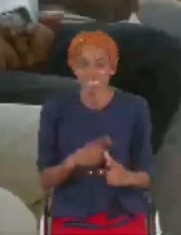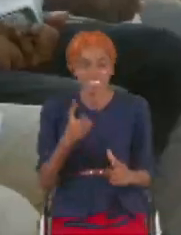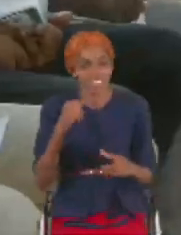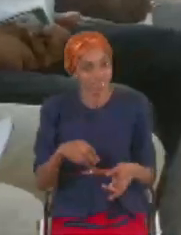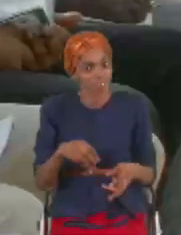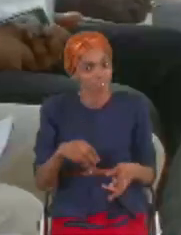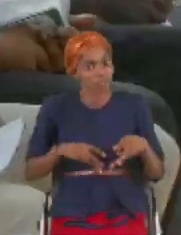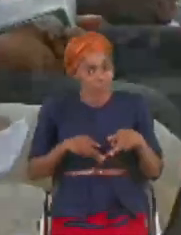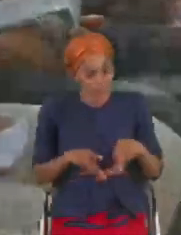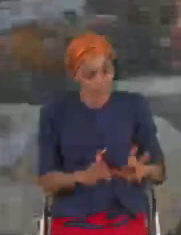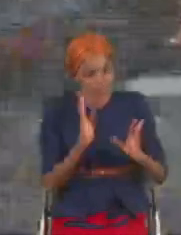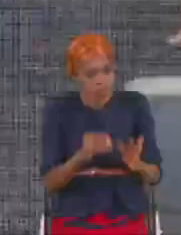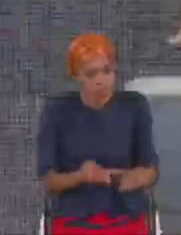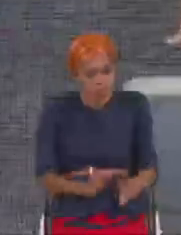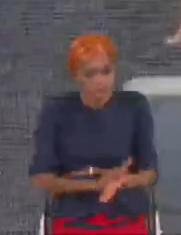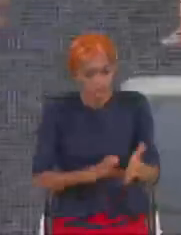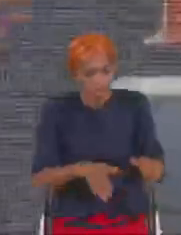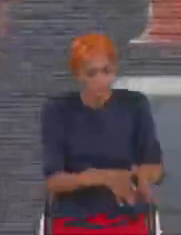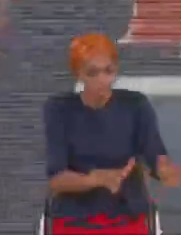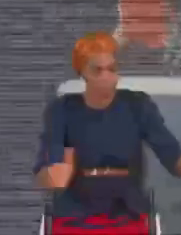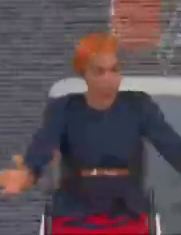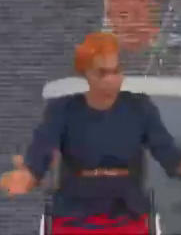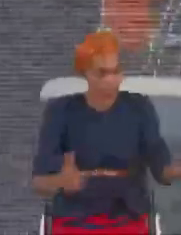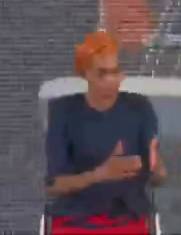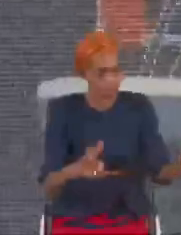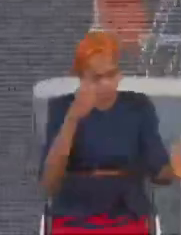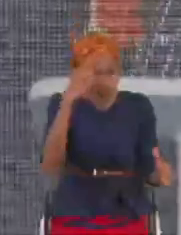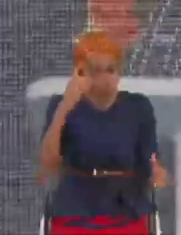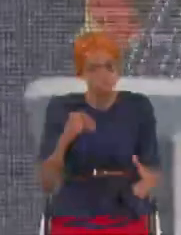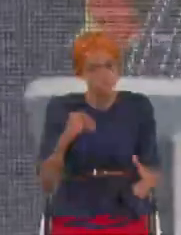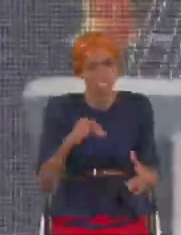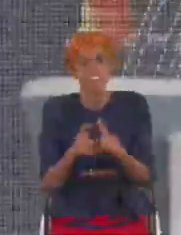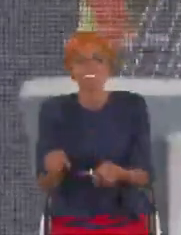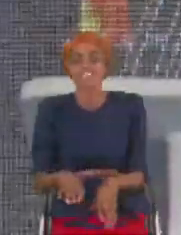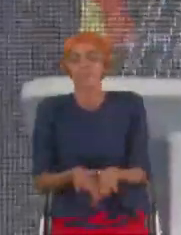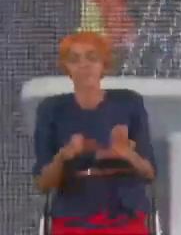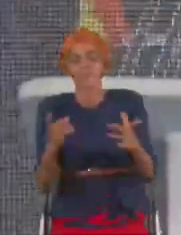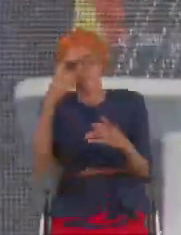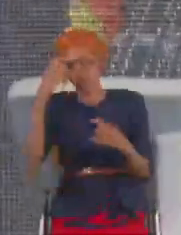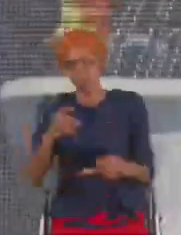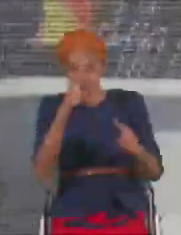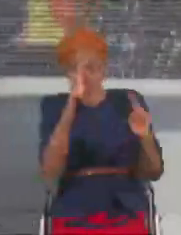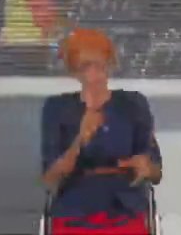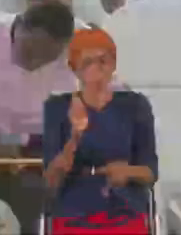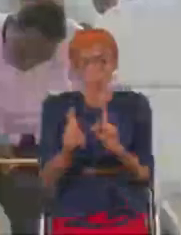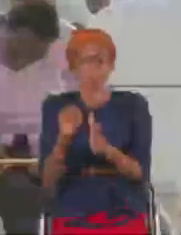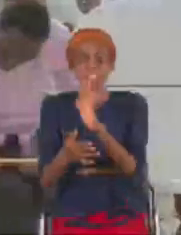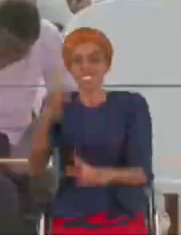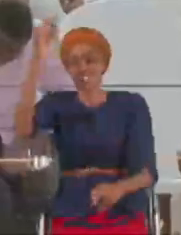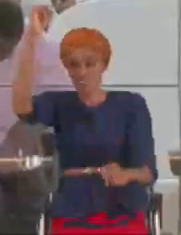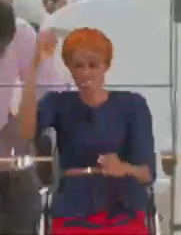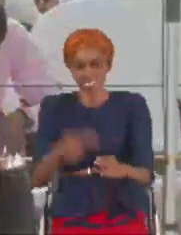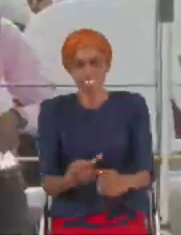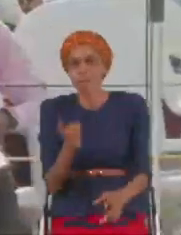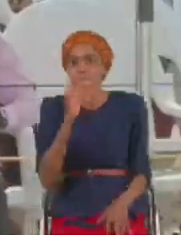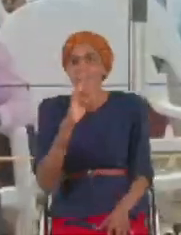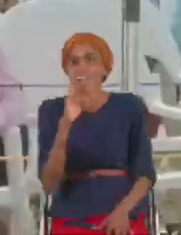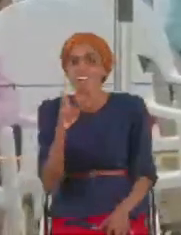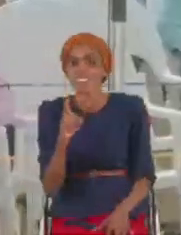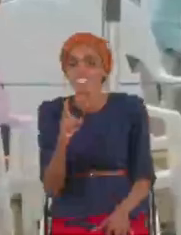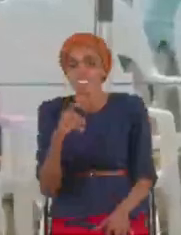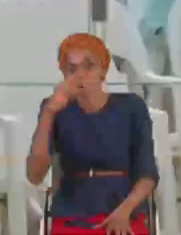le chemin cela balaie devant toi comme on le fait pour les gens au nord et au nord de jésus ouais